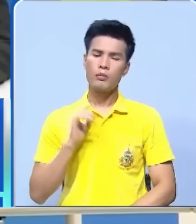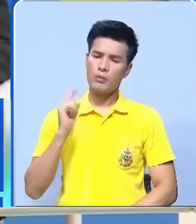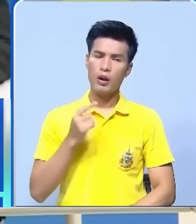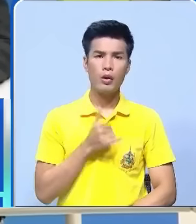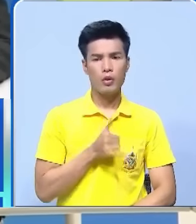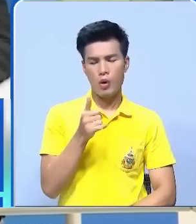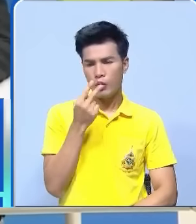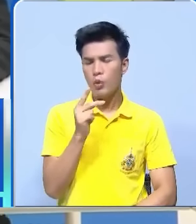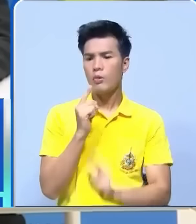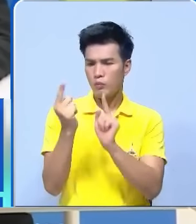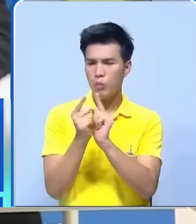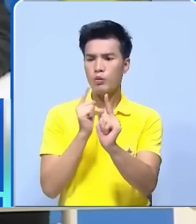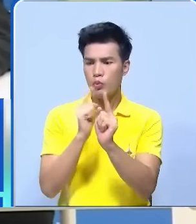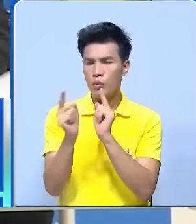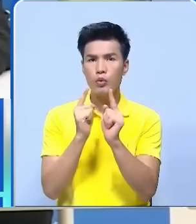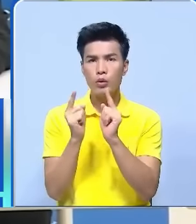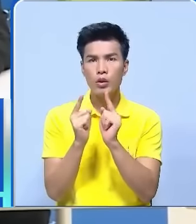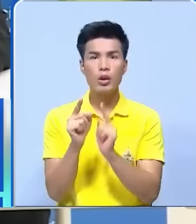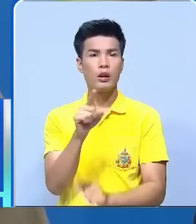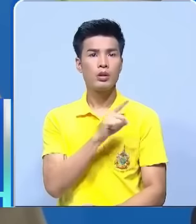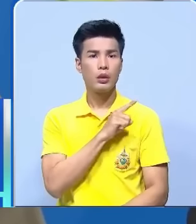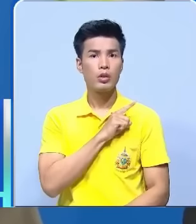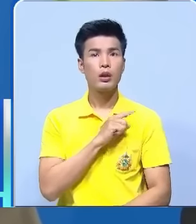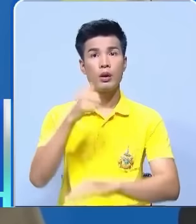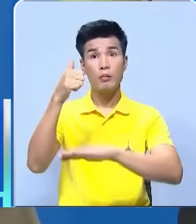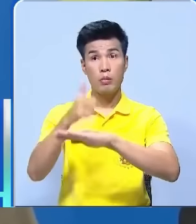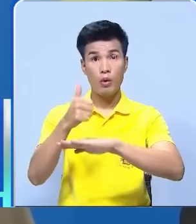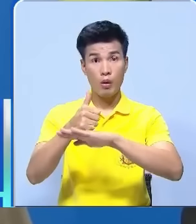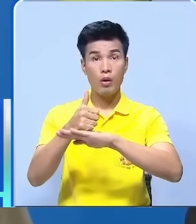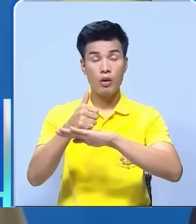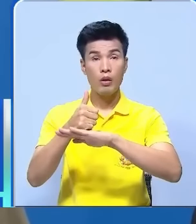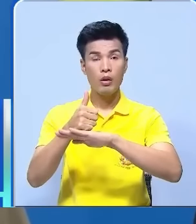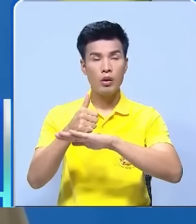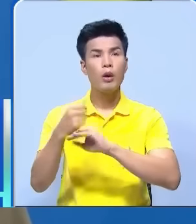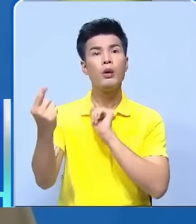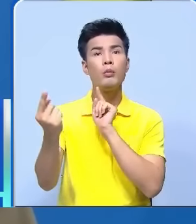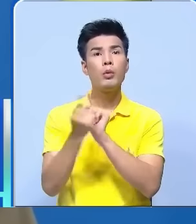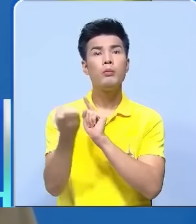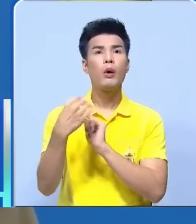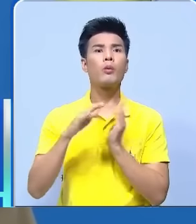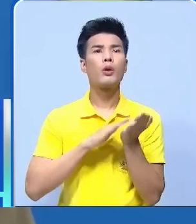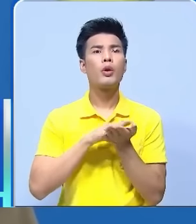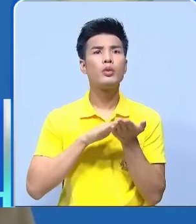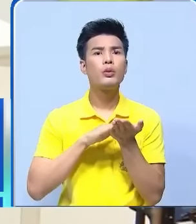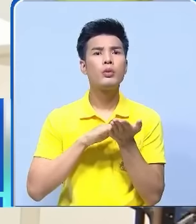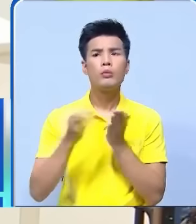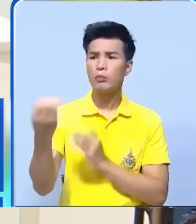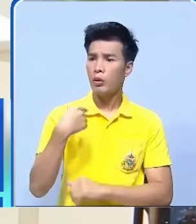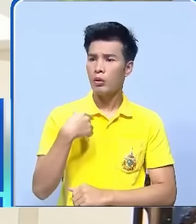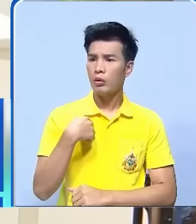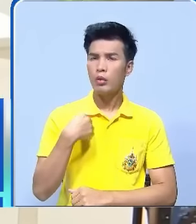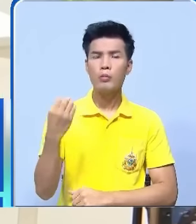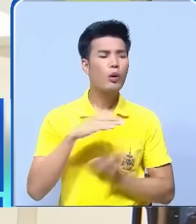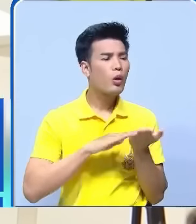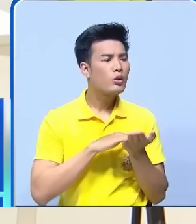พูดคุยขอเจอหน้าหน่อยก็ไปคุยกับเจ้าหน้าที่กับผอ.กองบริหารงานบุคคลก็ได้รับแต่คำขอโทษแล้วทางนั้นก็บอกว่าขอโทษทีท